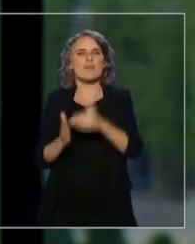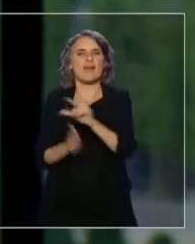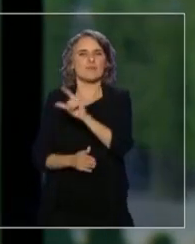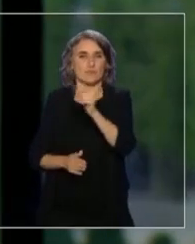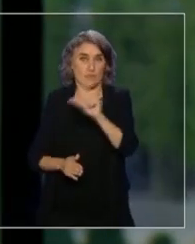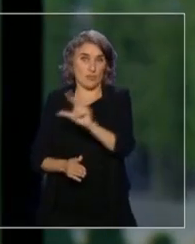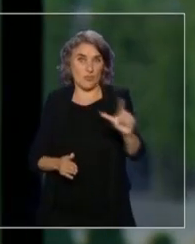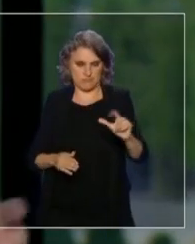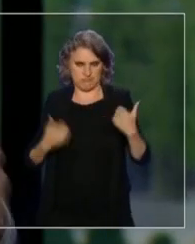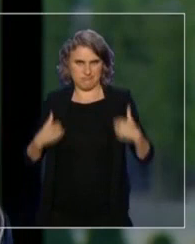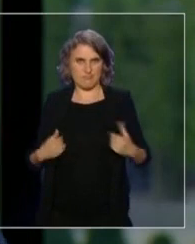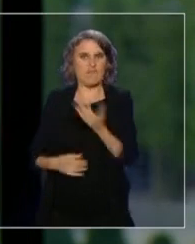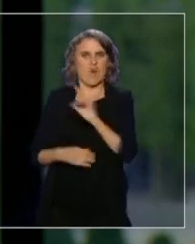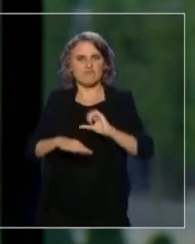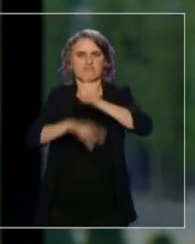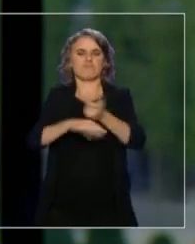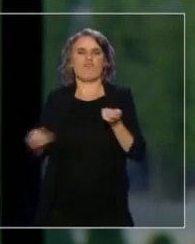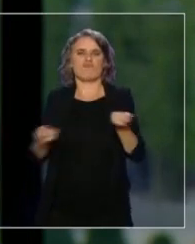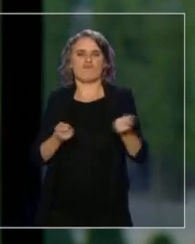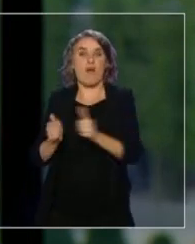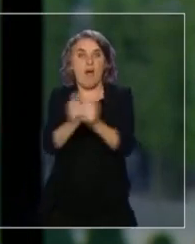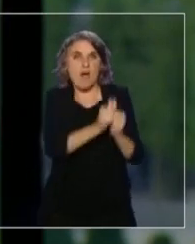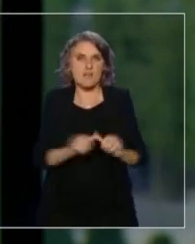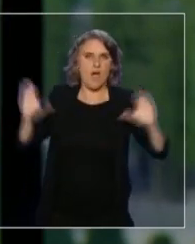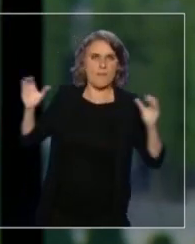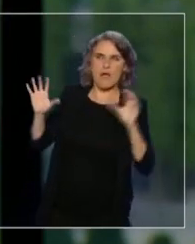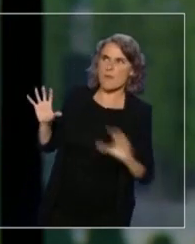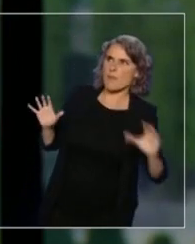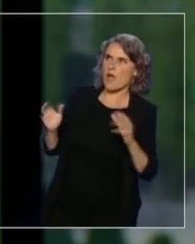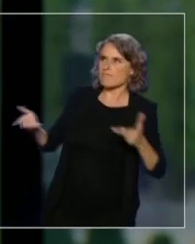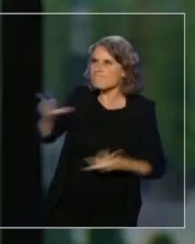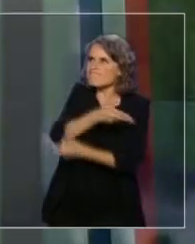permettra de bâtir un agenda commun d'indépendance industriel et technologique